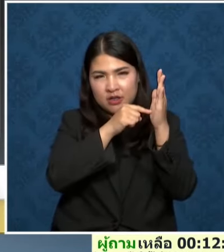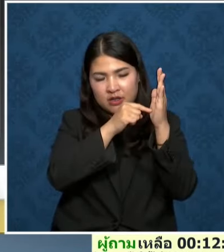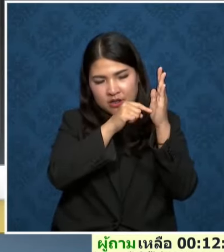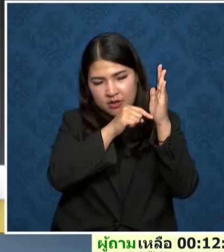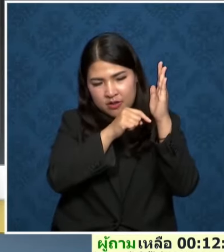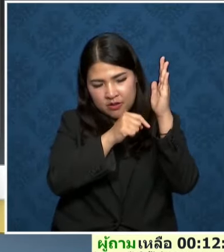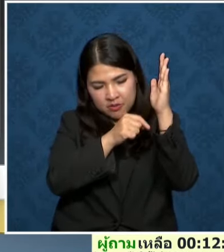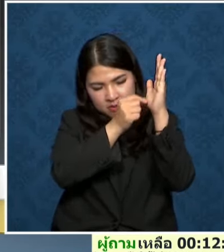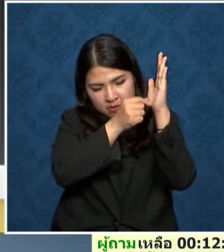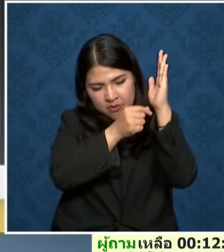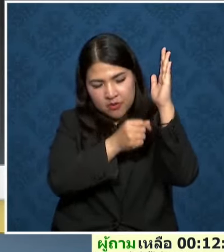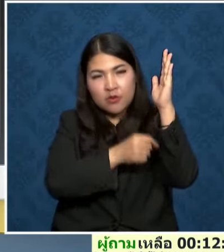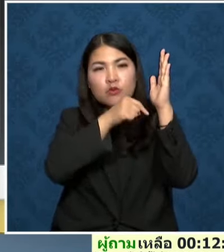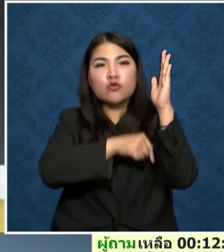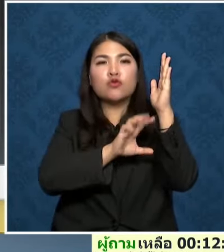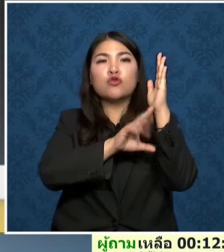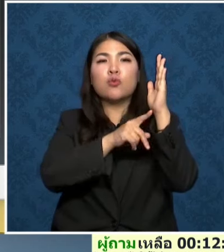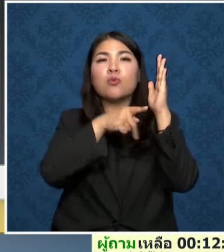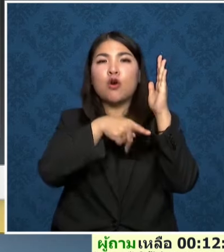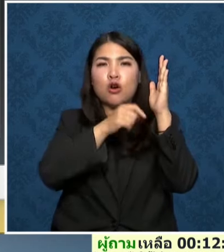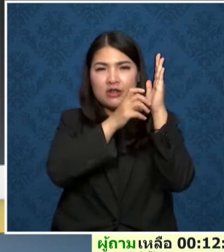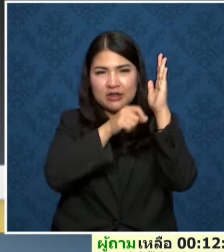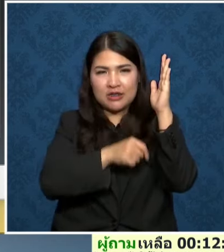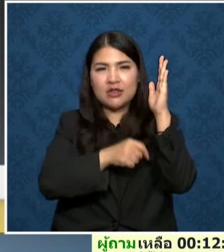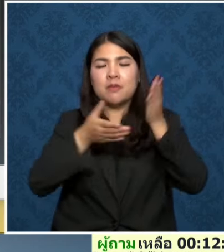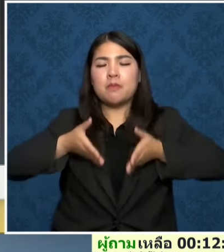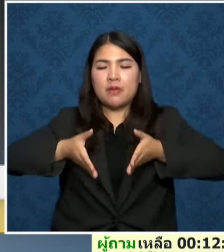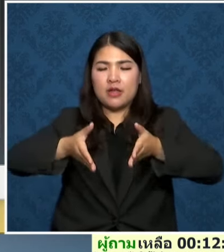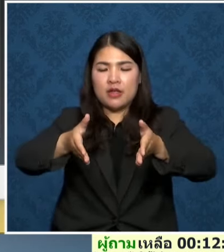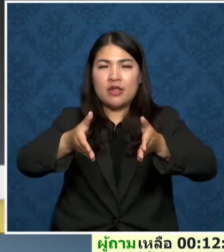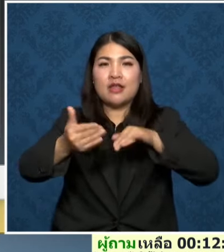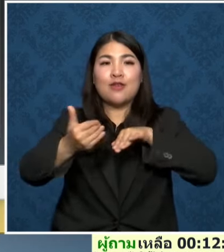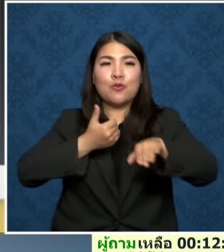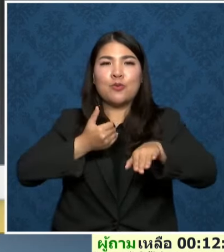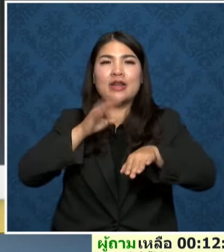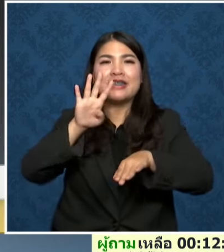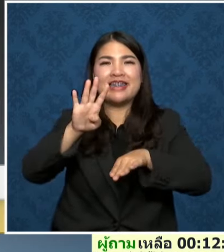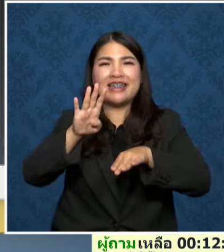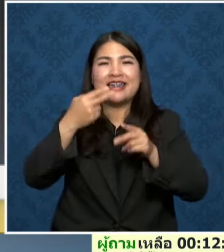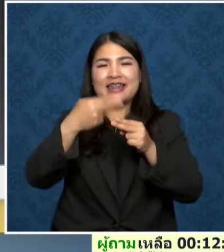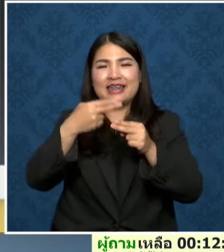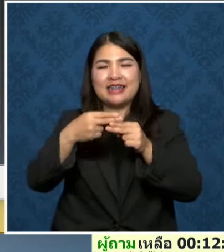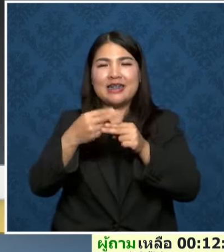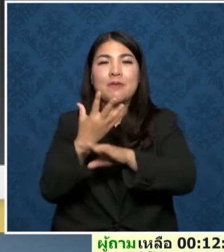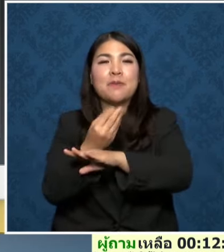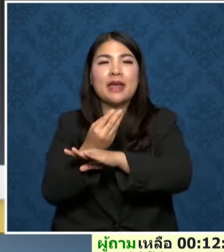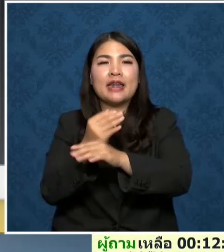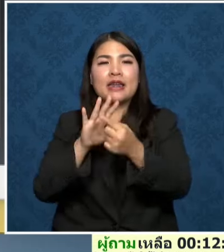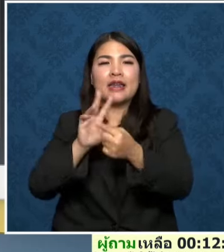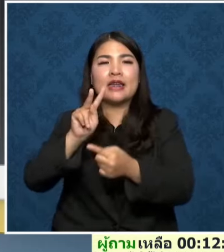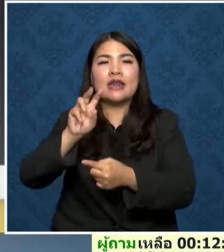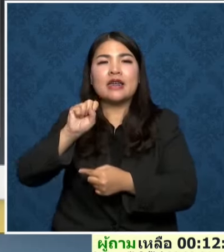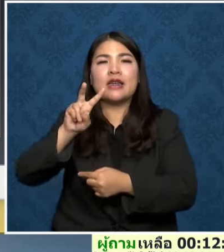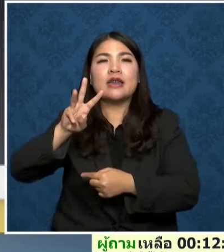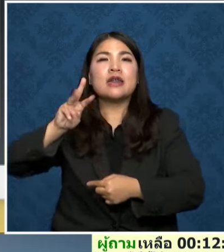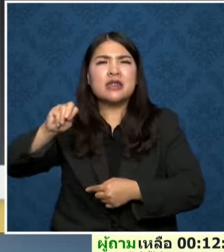ัหมัรชวพรซึ่ต้องใช้ส antispet 4 หรอถนนเพชรเกสมเป็หักแล้วกเปนเพีงส่วทางเดียวด้วย